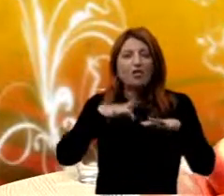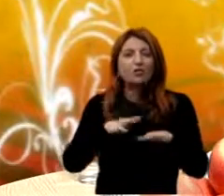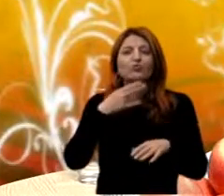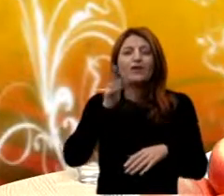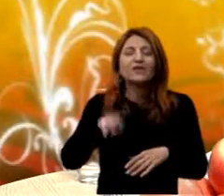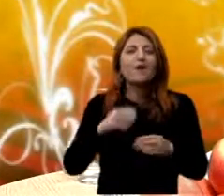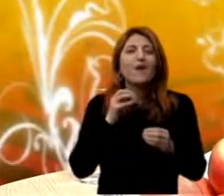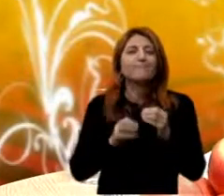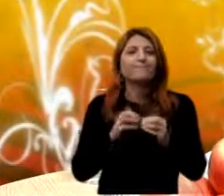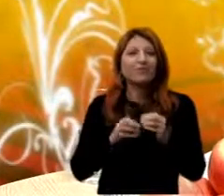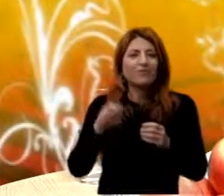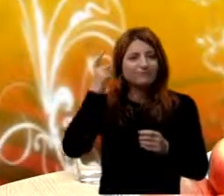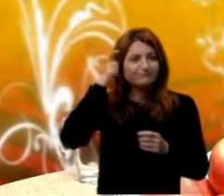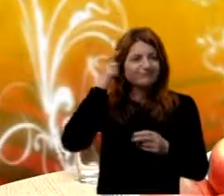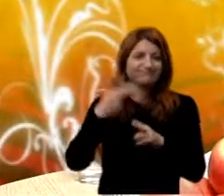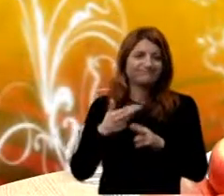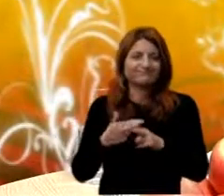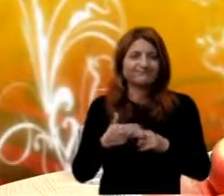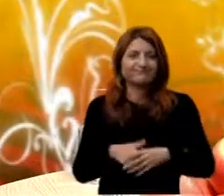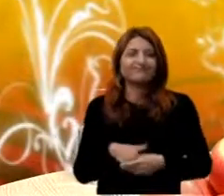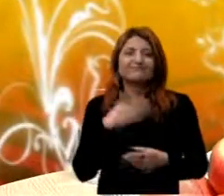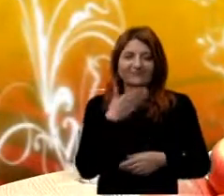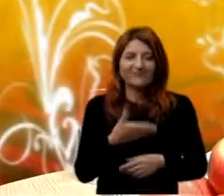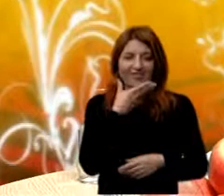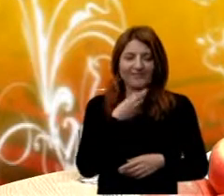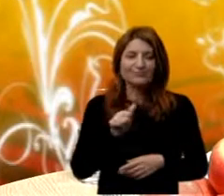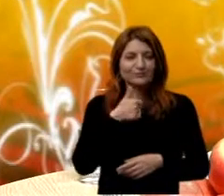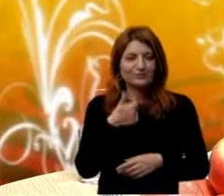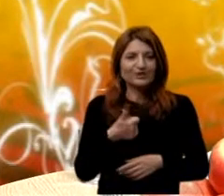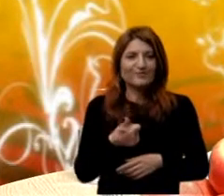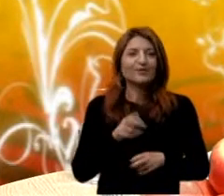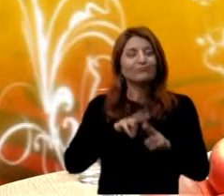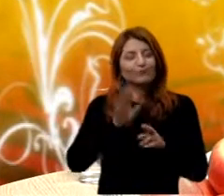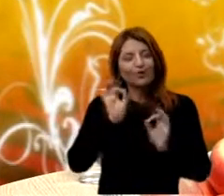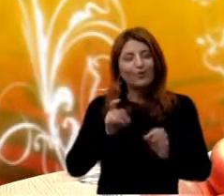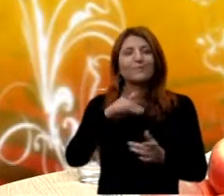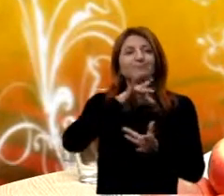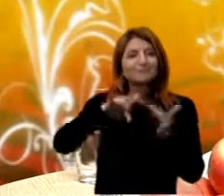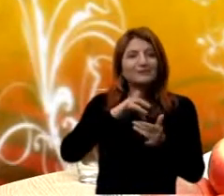imaju probleme mentalnog sklopa. Evo, hvala vam još jedan put. Budite